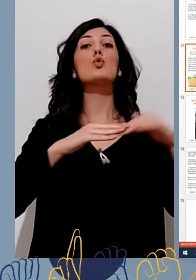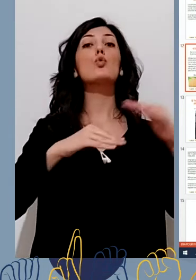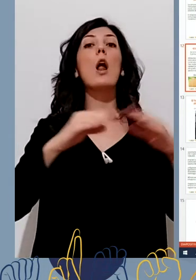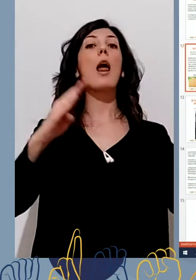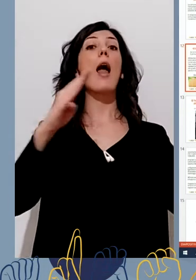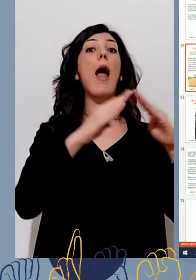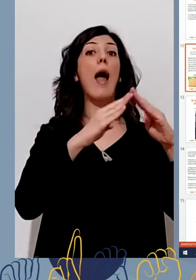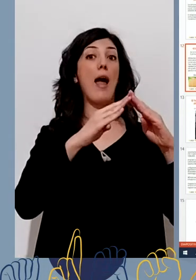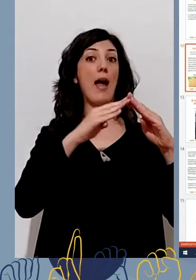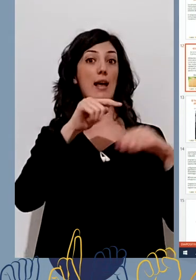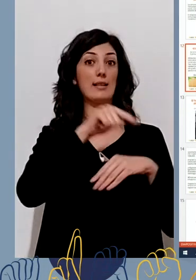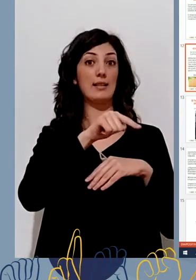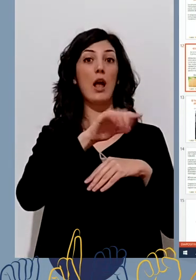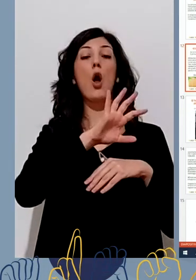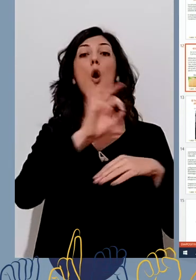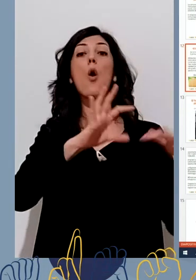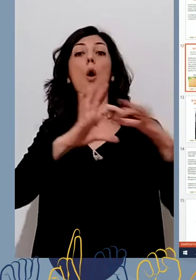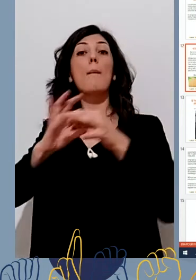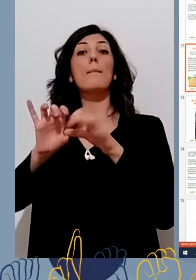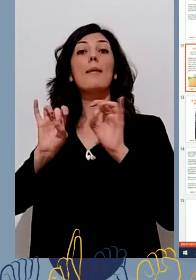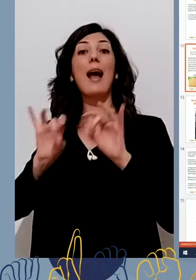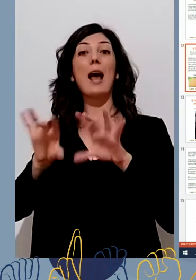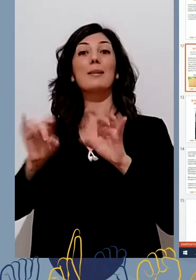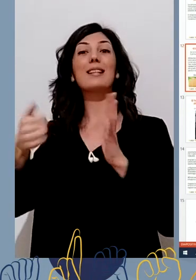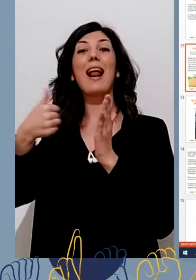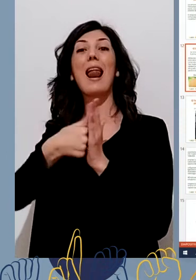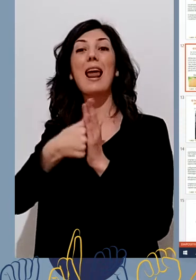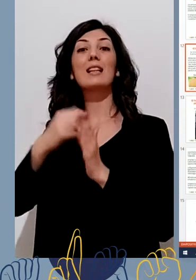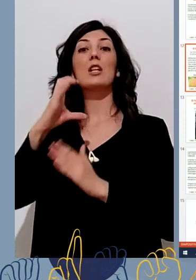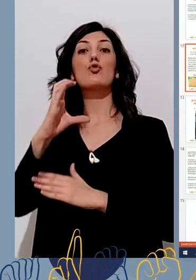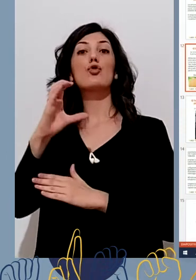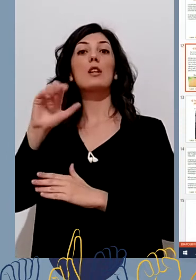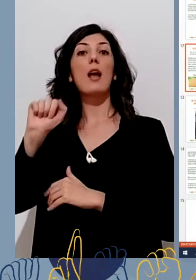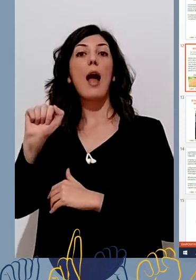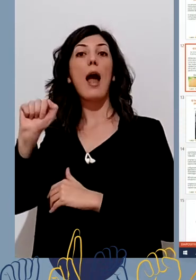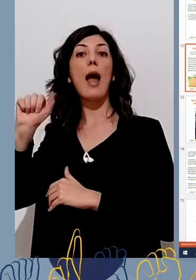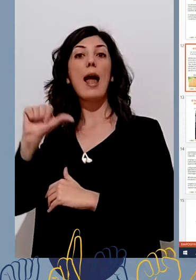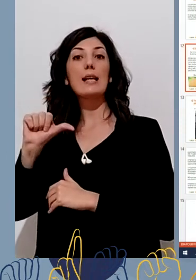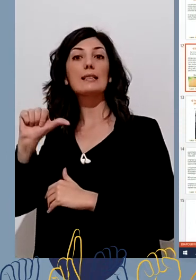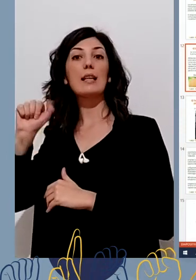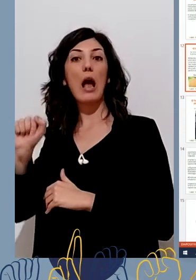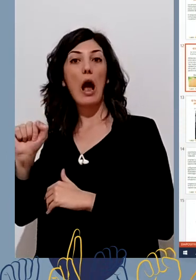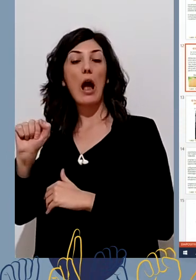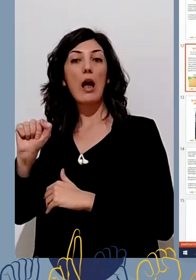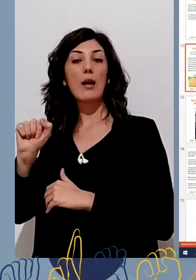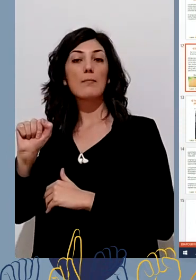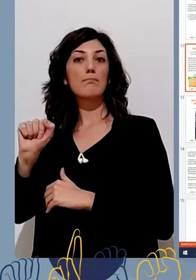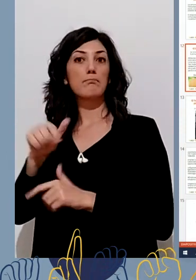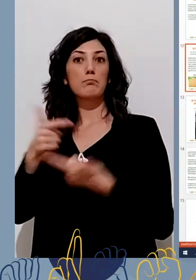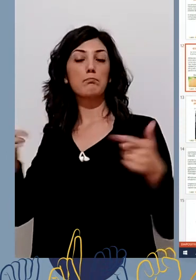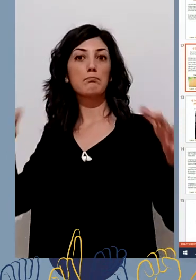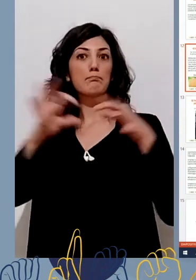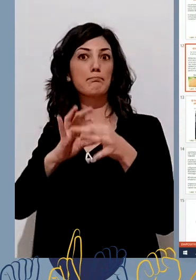sequenza arbitraria delle lettere C, A, S e A. Avremmo potuto definire